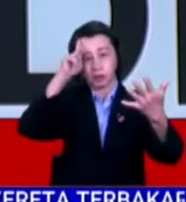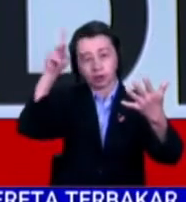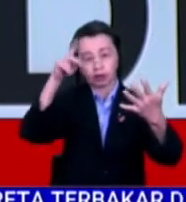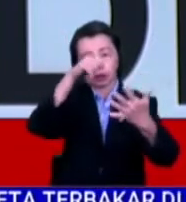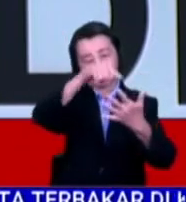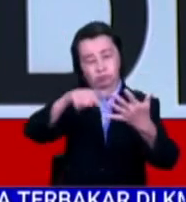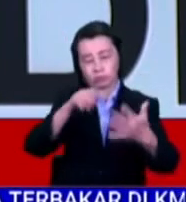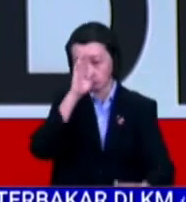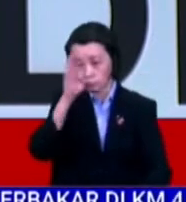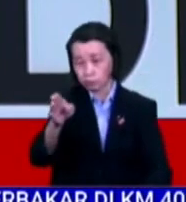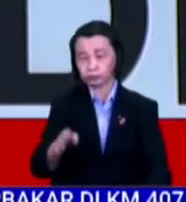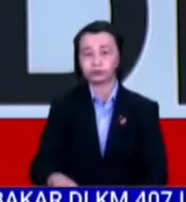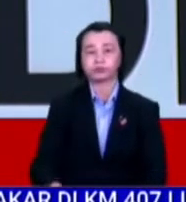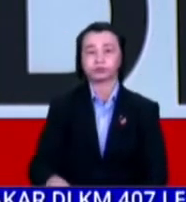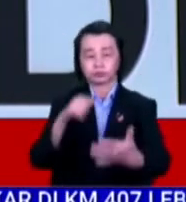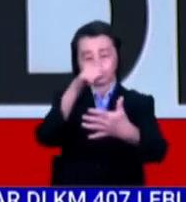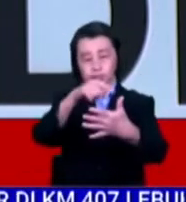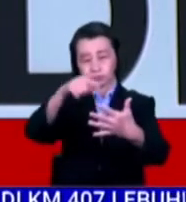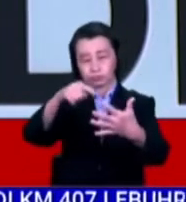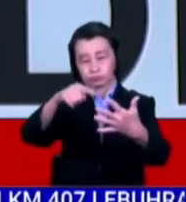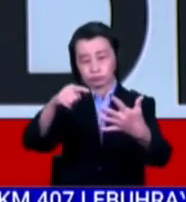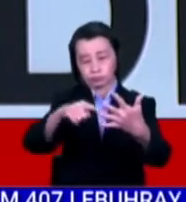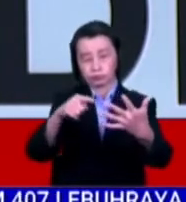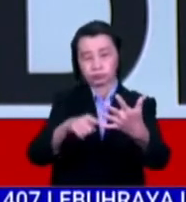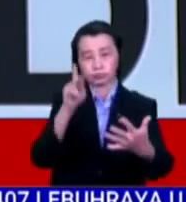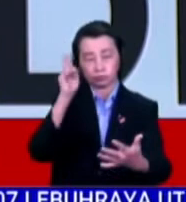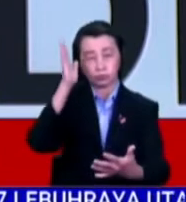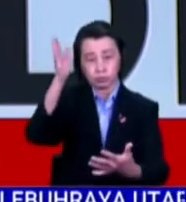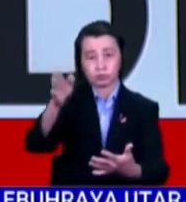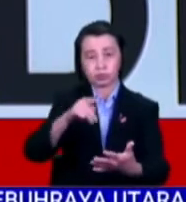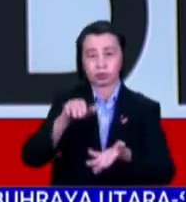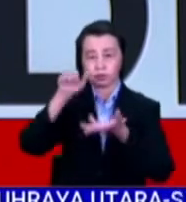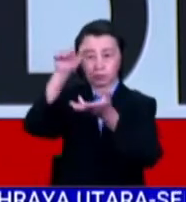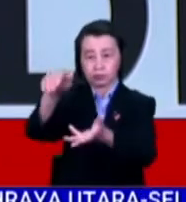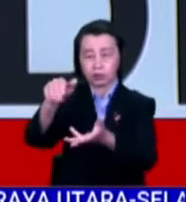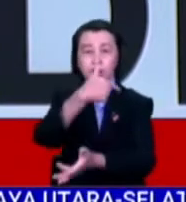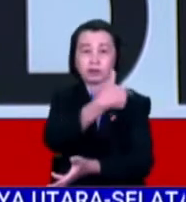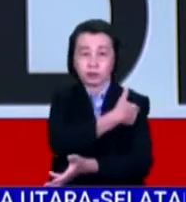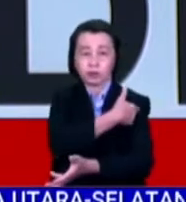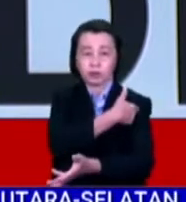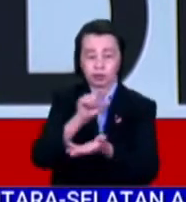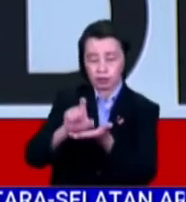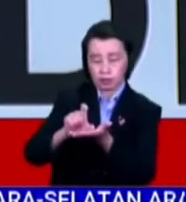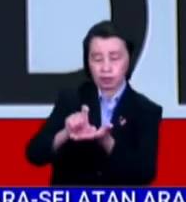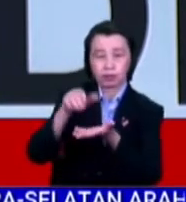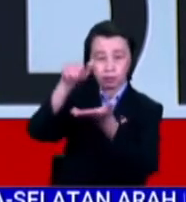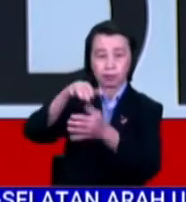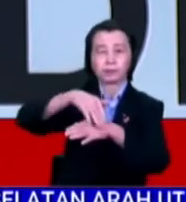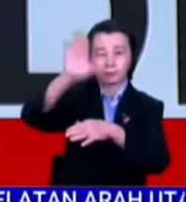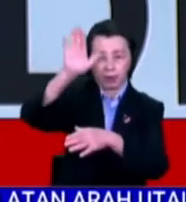Kelantan. Negeri-negeri tersebut bukan hanya akan menerima bekalan vaksin yang